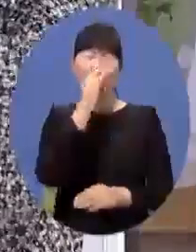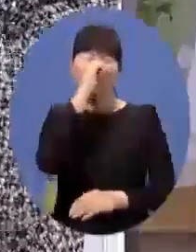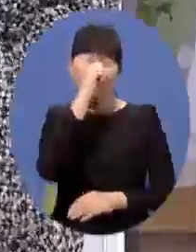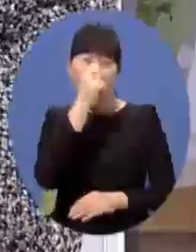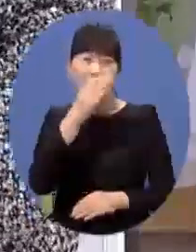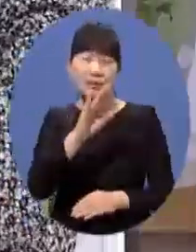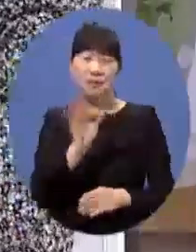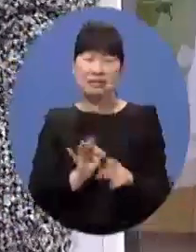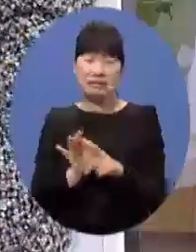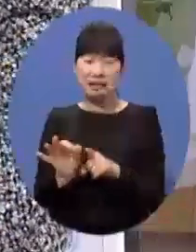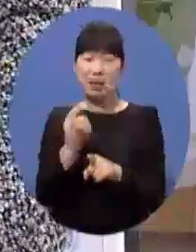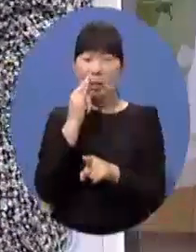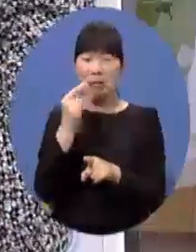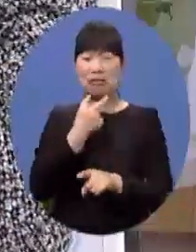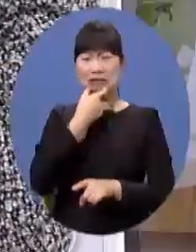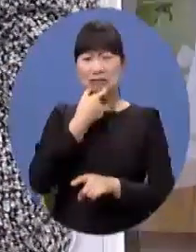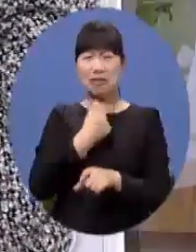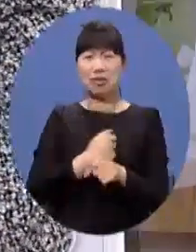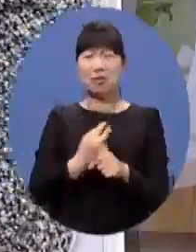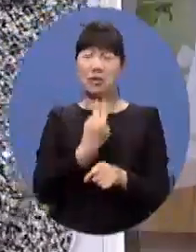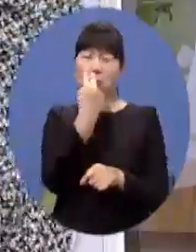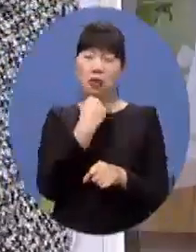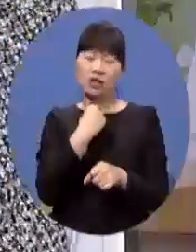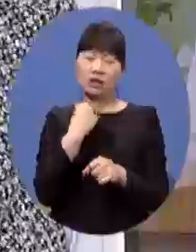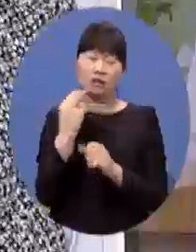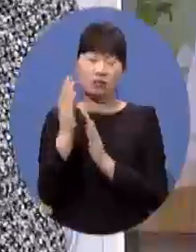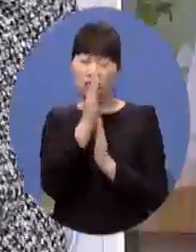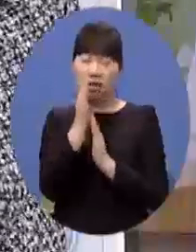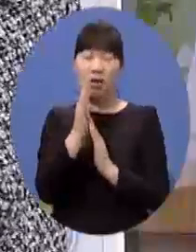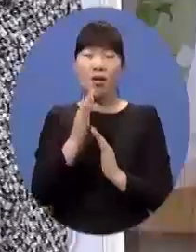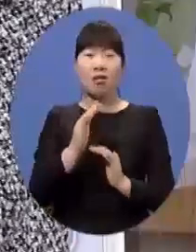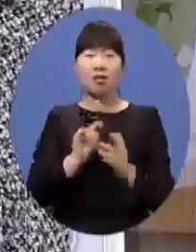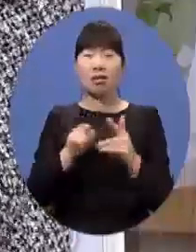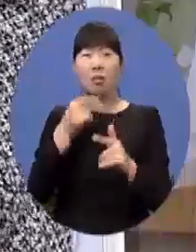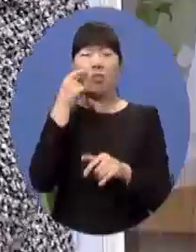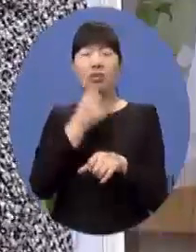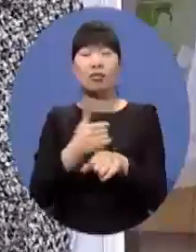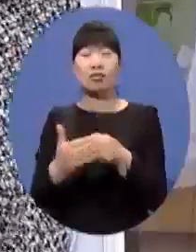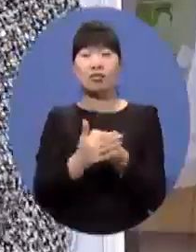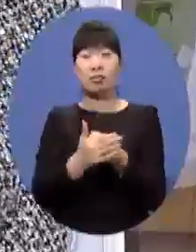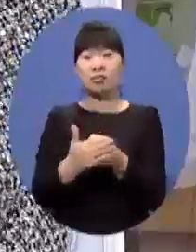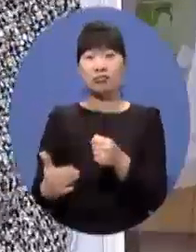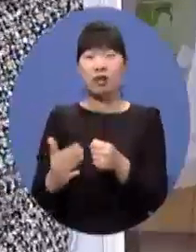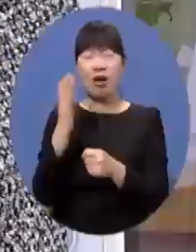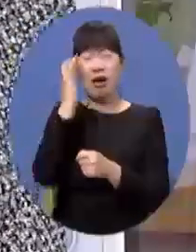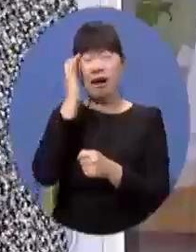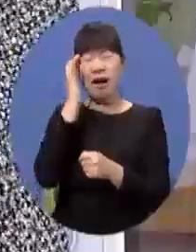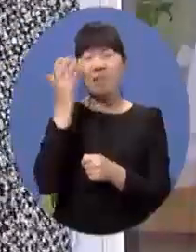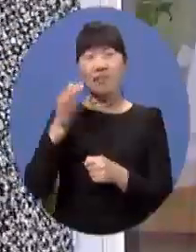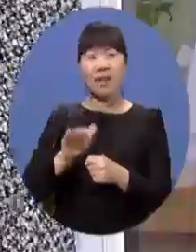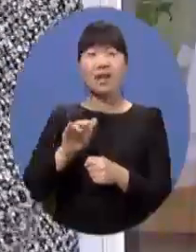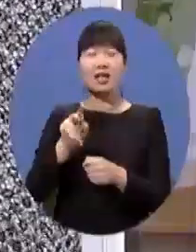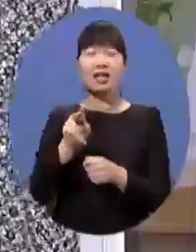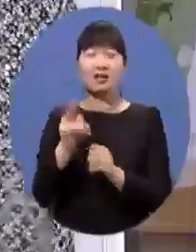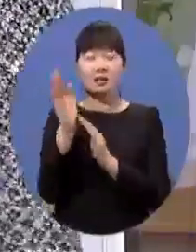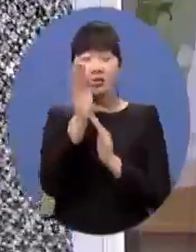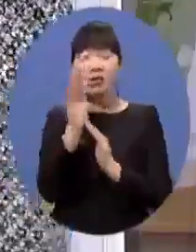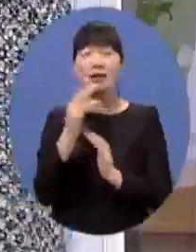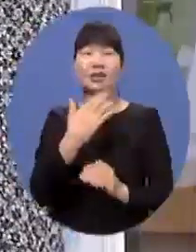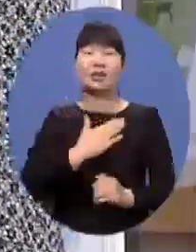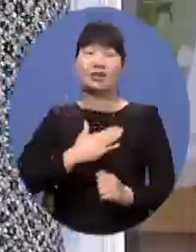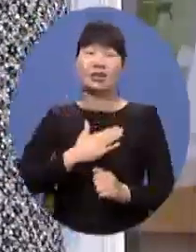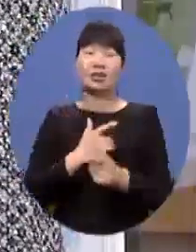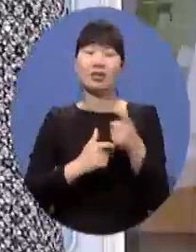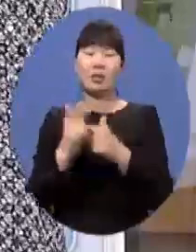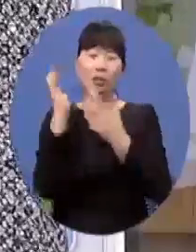감정 아이들이 이해 못해서 굉장히 곤란해야 하거든요. 근데 학령기가 되면 이두 가지 감정은 훨씬 더 복잡해지는 거죠. 감정이라고 하는